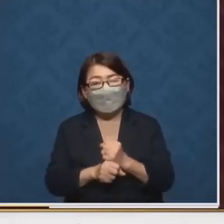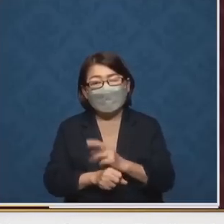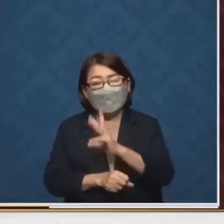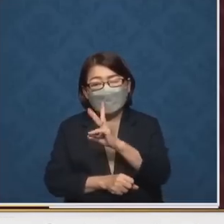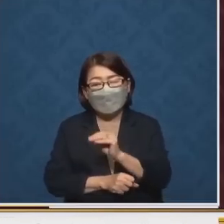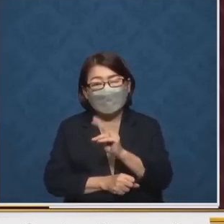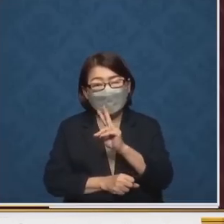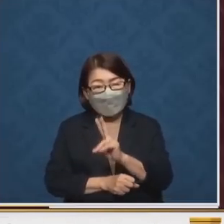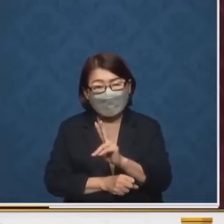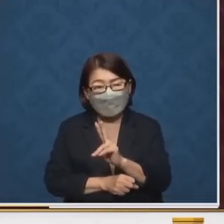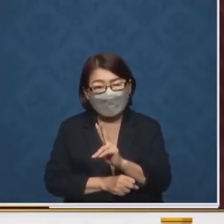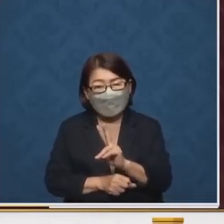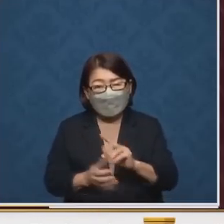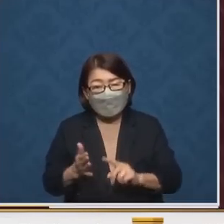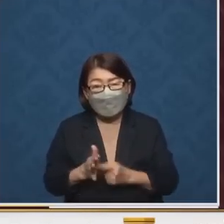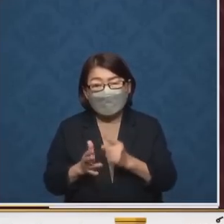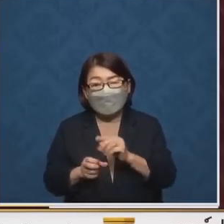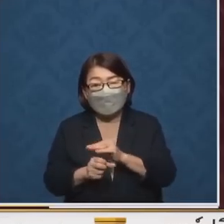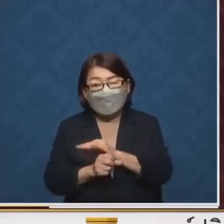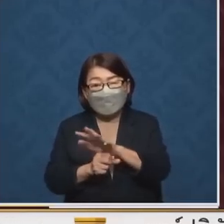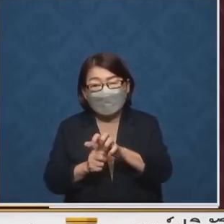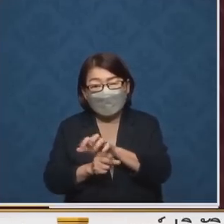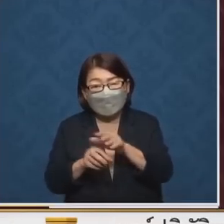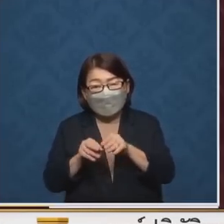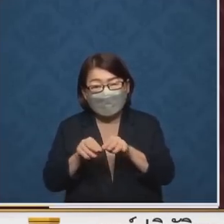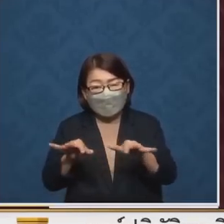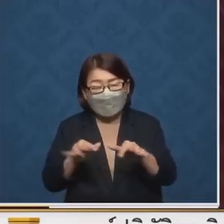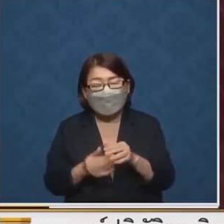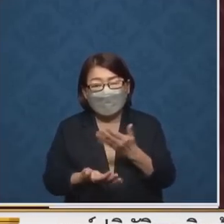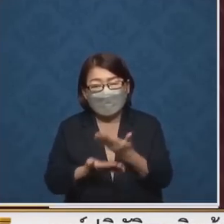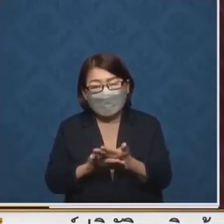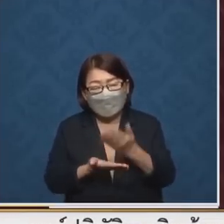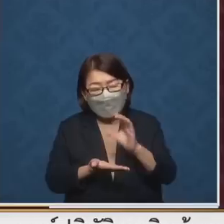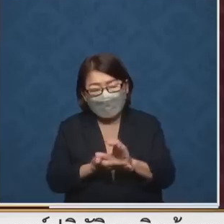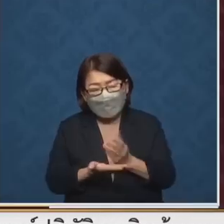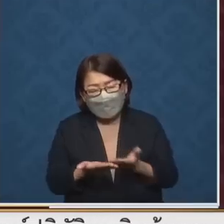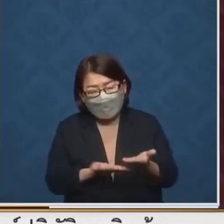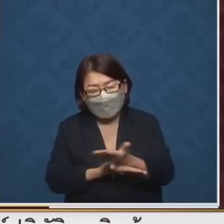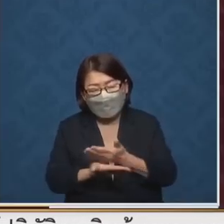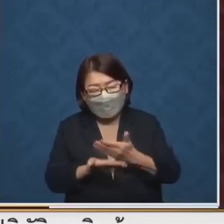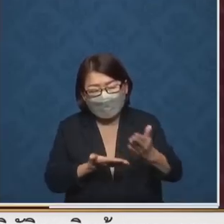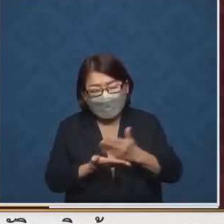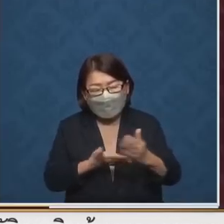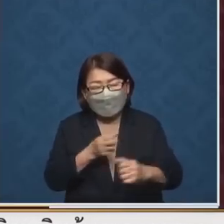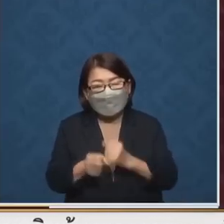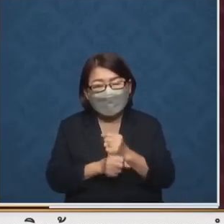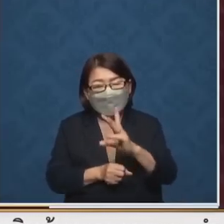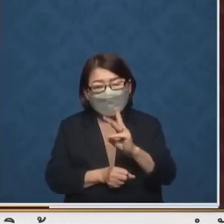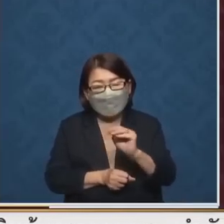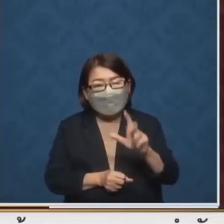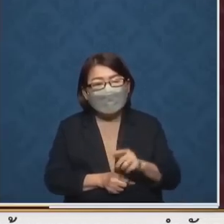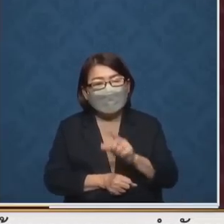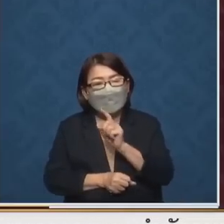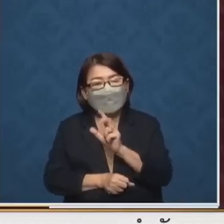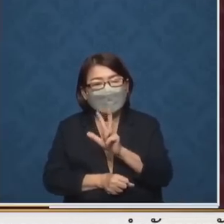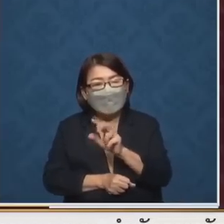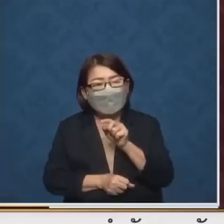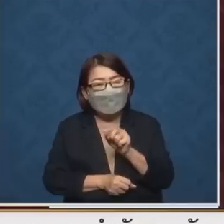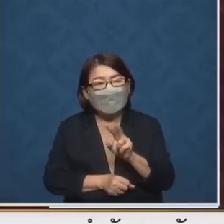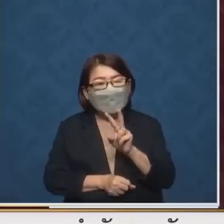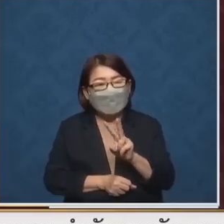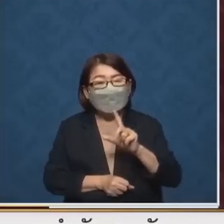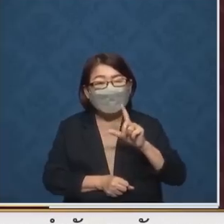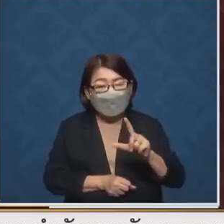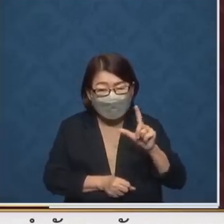เชือเริ่มประบาท ใช้จ่ายเงินปี 6-33.2 ลานล้านบาท